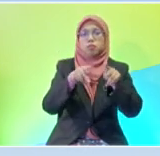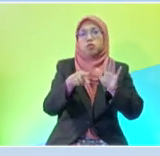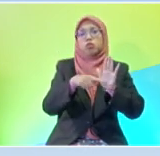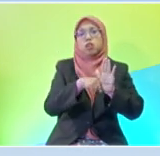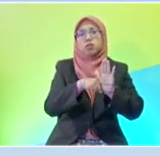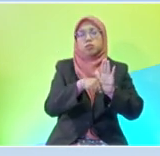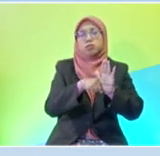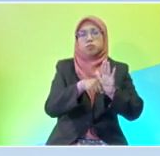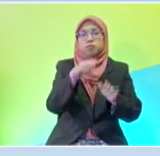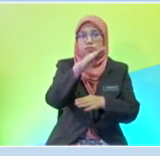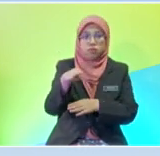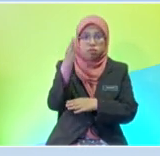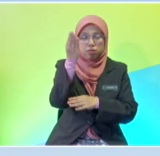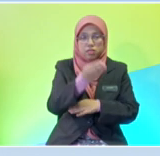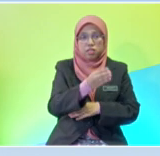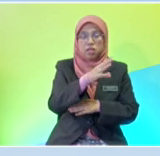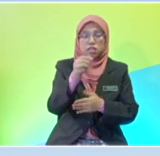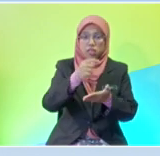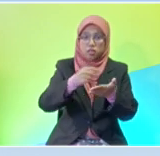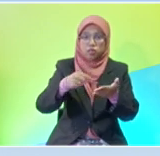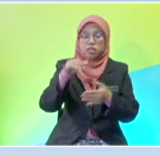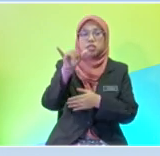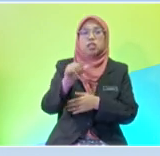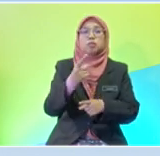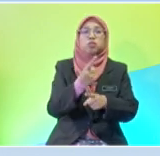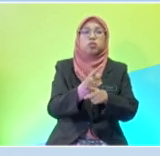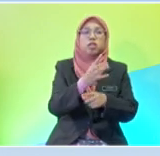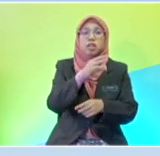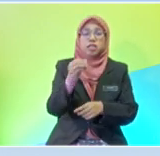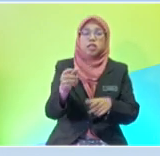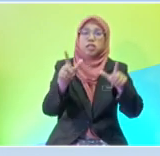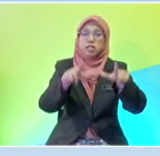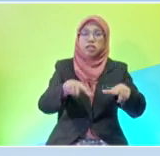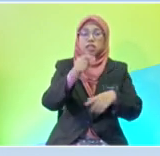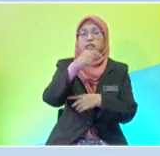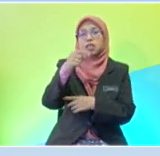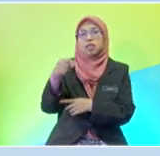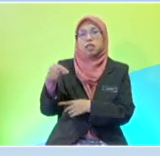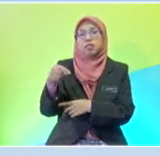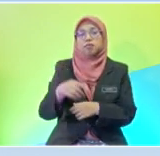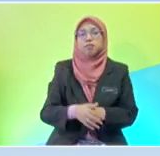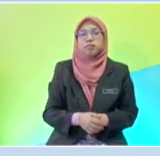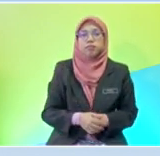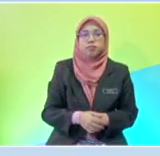batalkan dan tulislah yang betul dan Letakkan tanda tangan ringkas